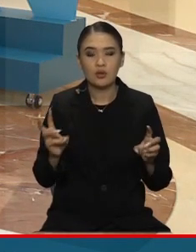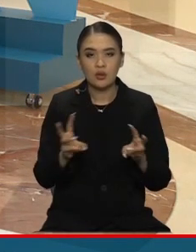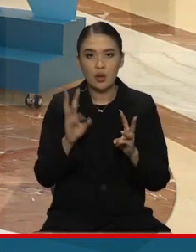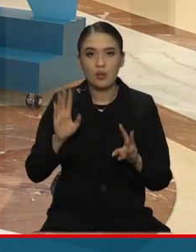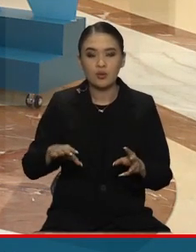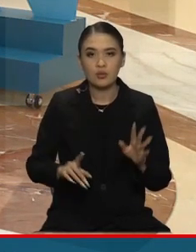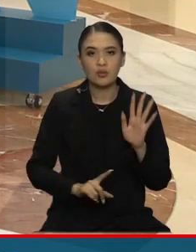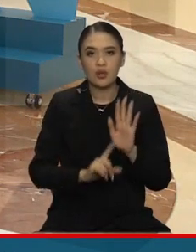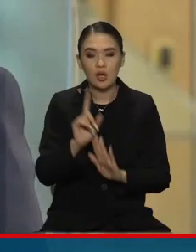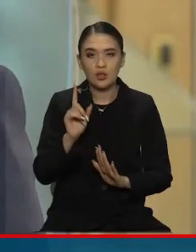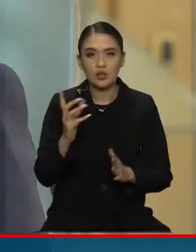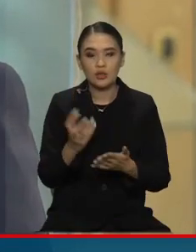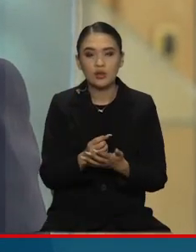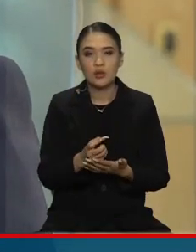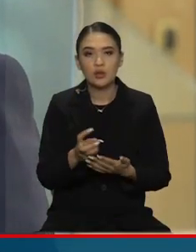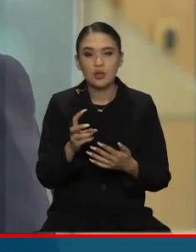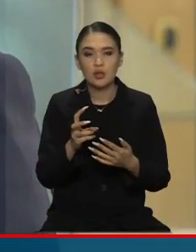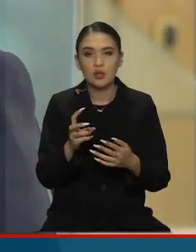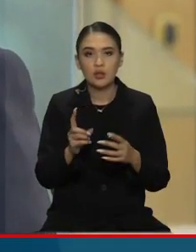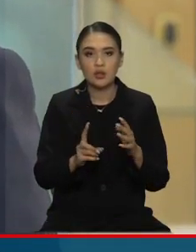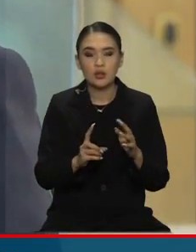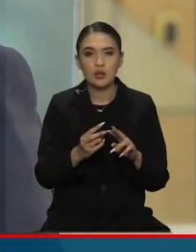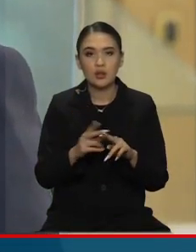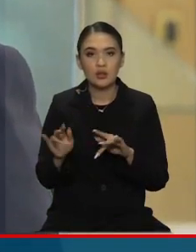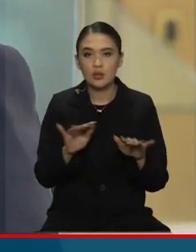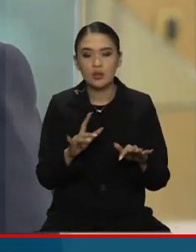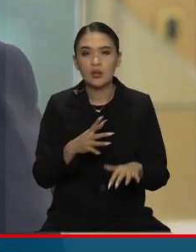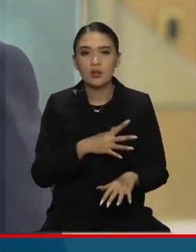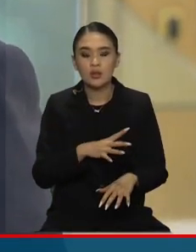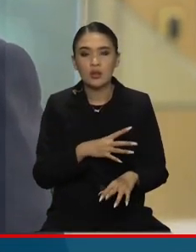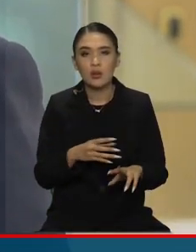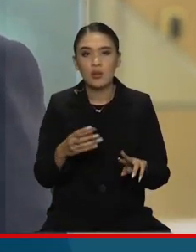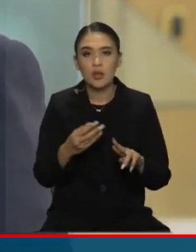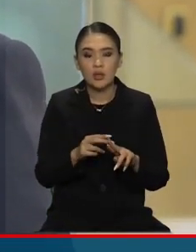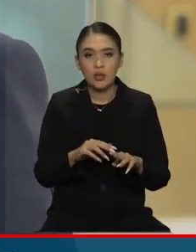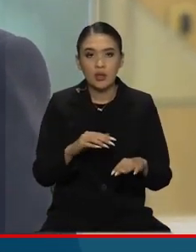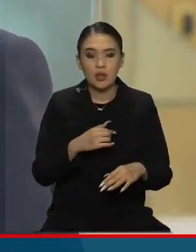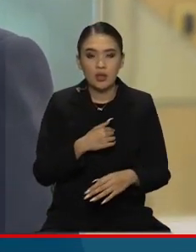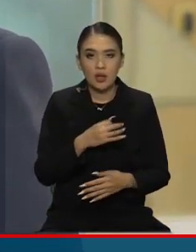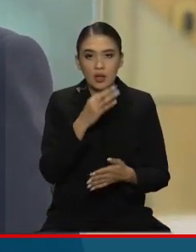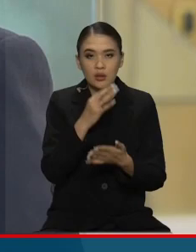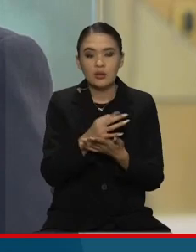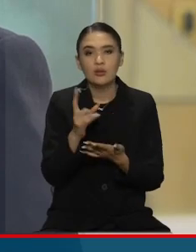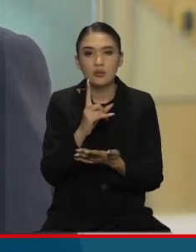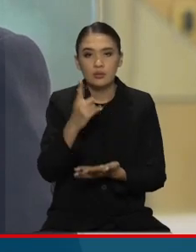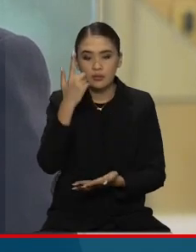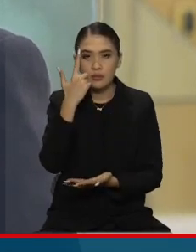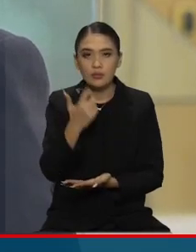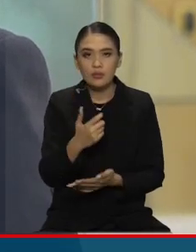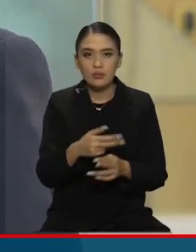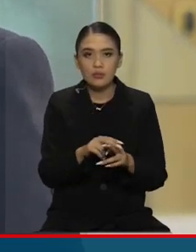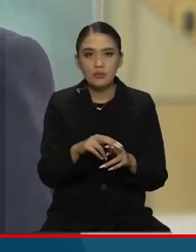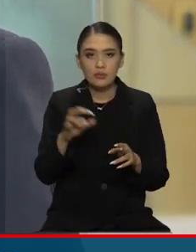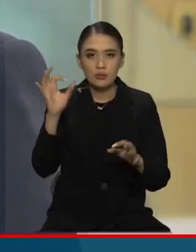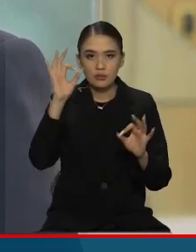Почему нельзя было их раньше Понимаете вот я сказал бы так вы же видите вот сюда Есть информация